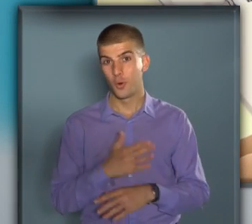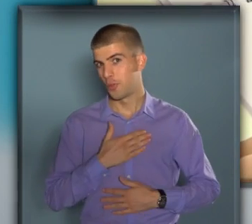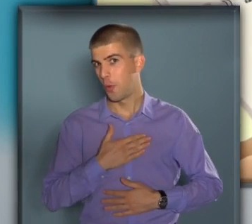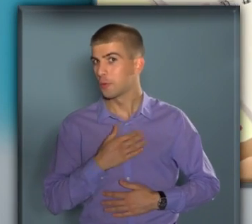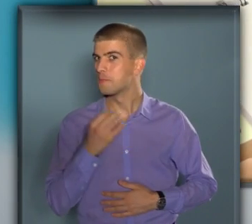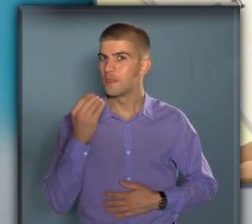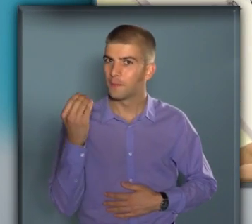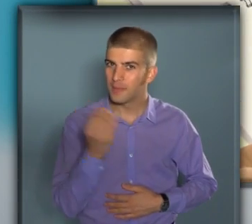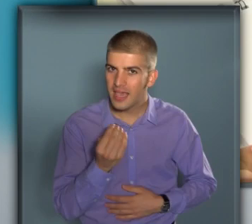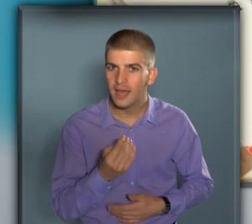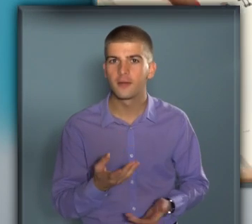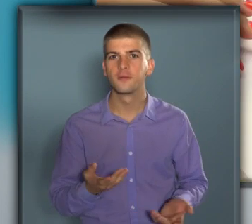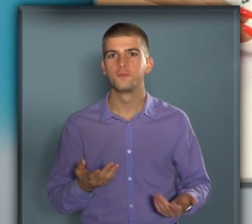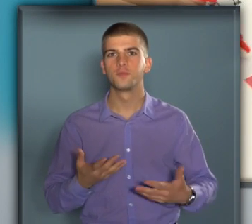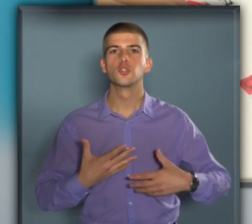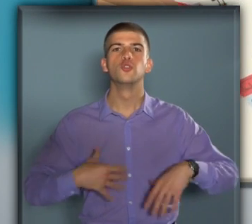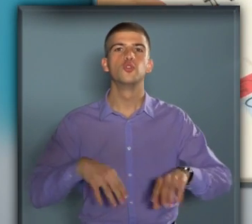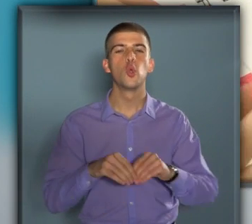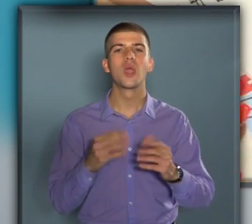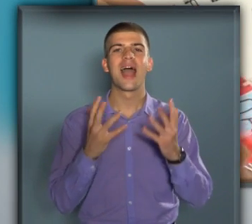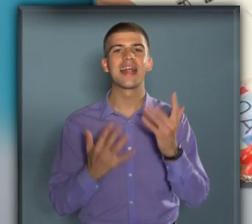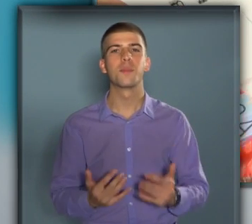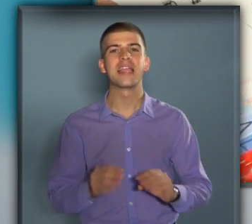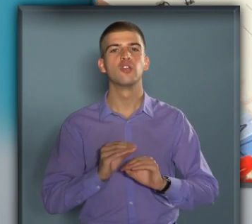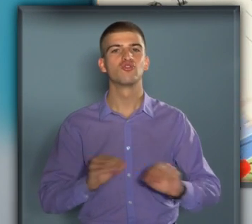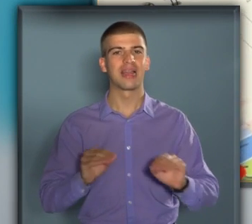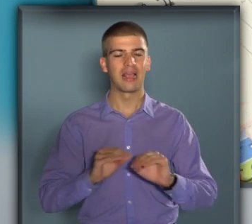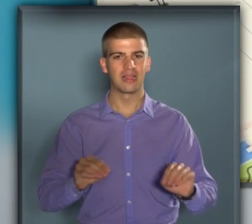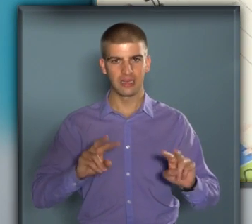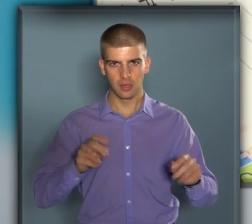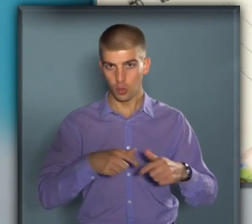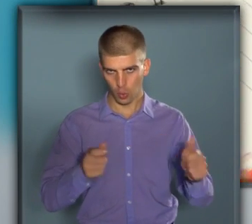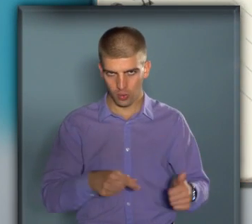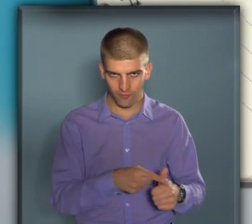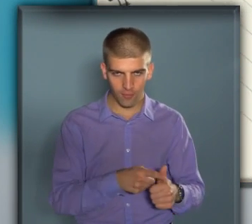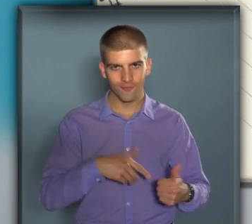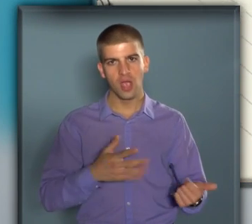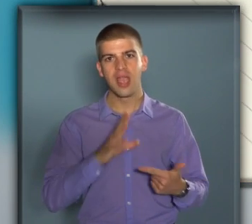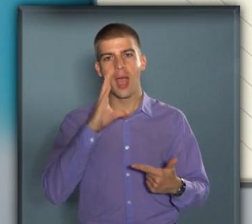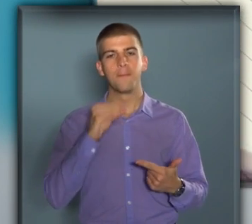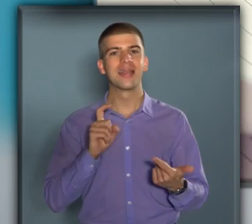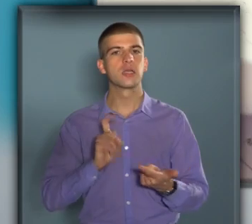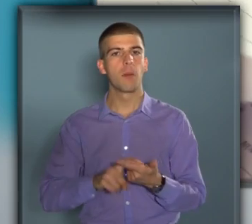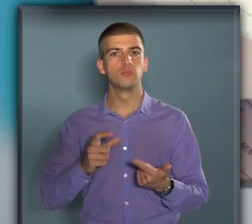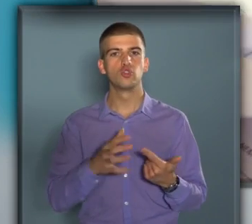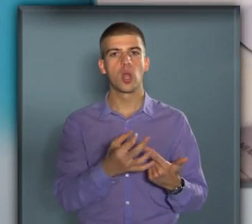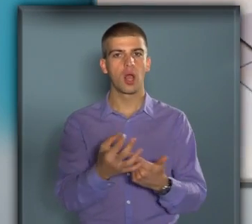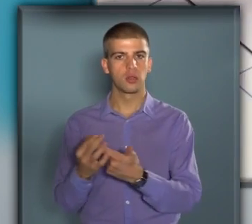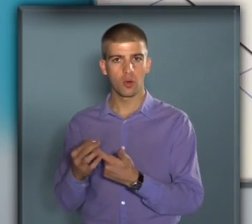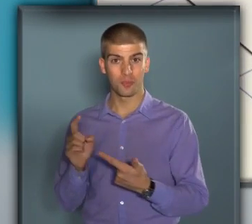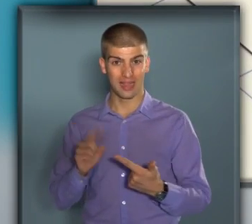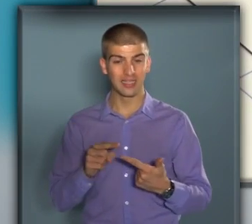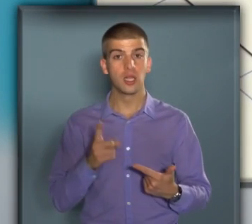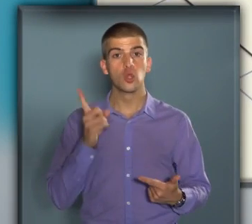azt, hogy például a szülői eredményességi tréning könyvet, vagy az Emberi kapcsolatok című könyvet, ami Thomas